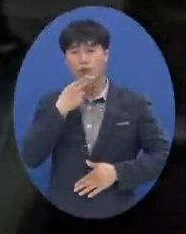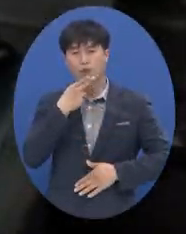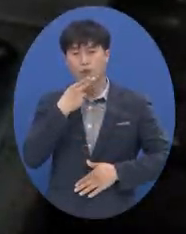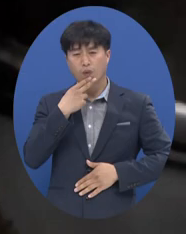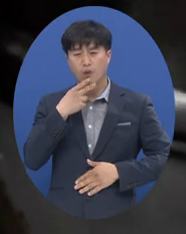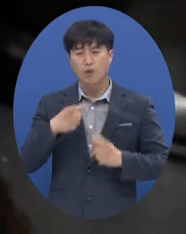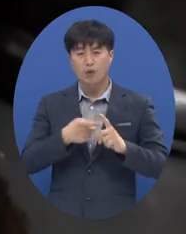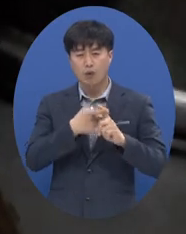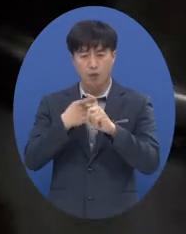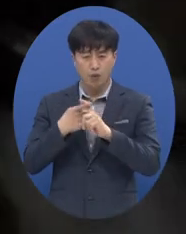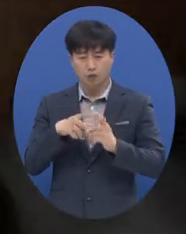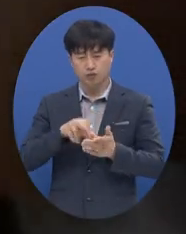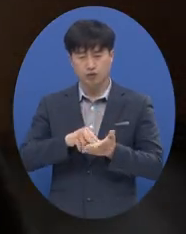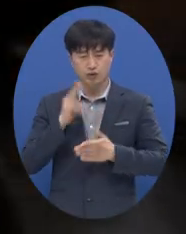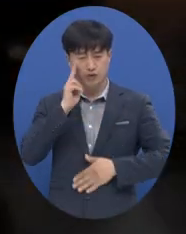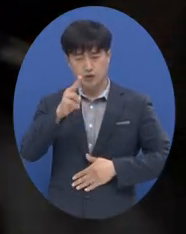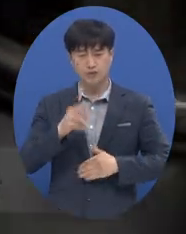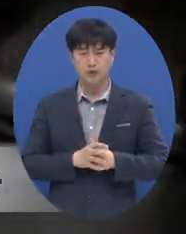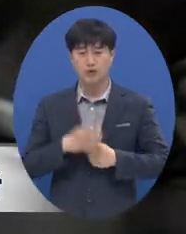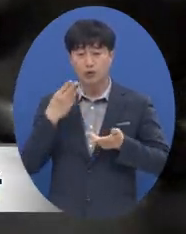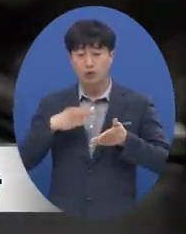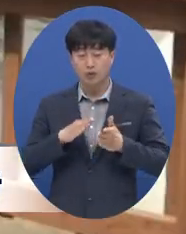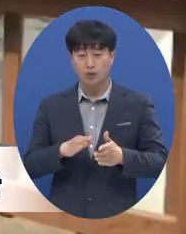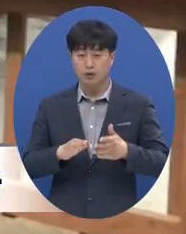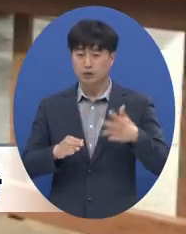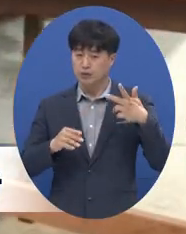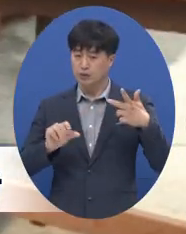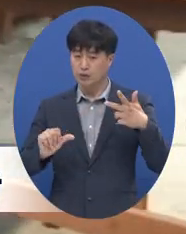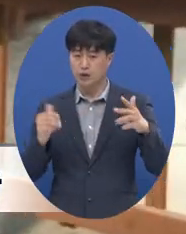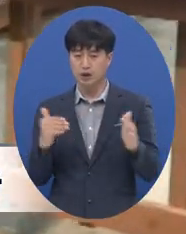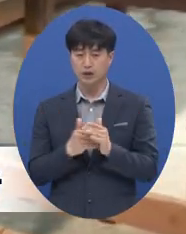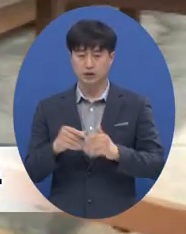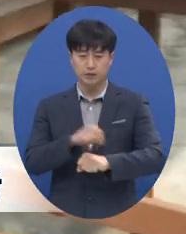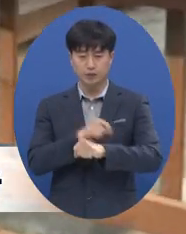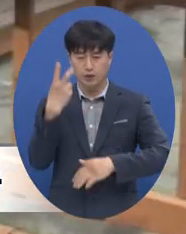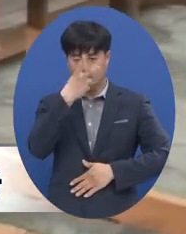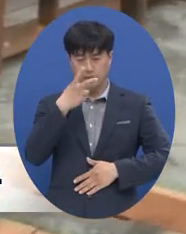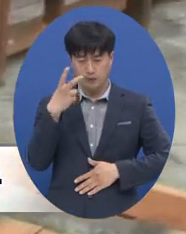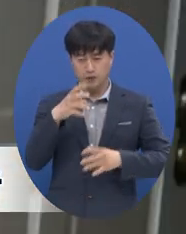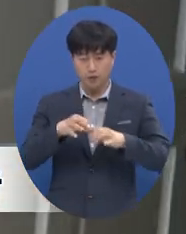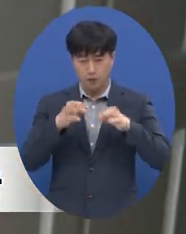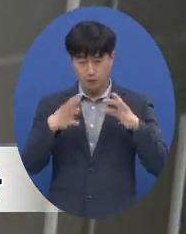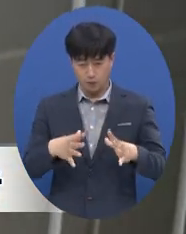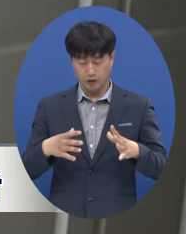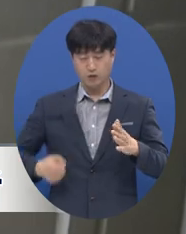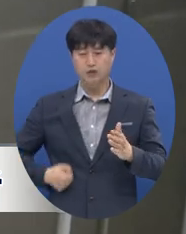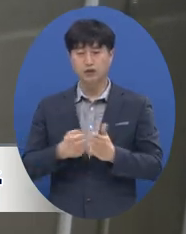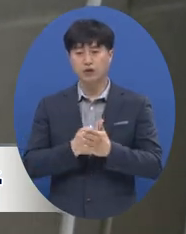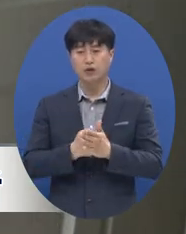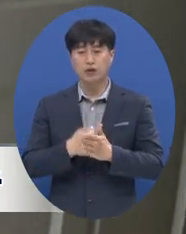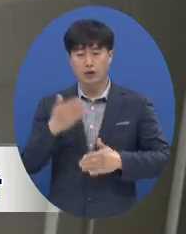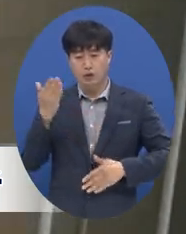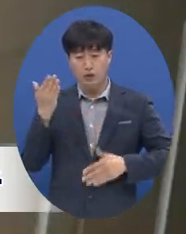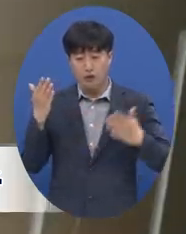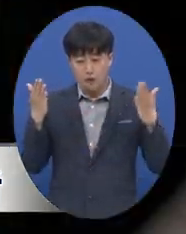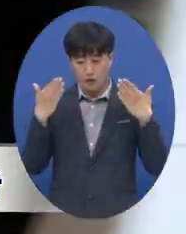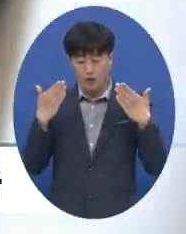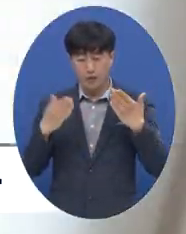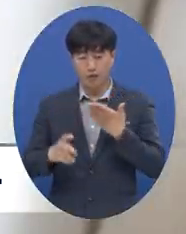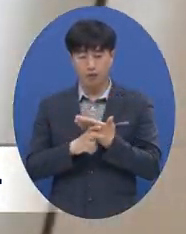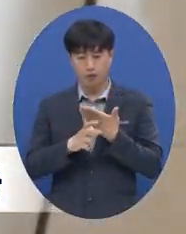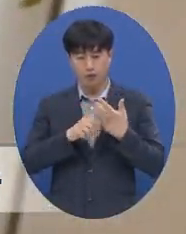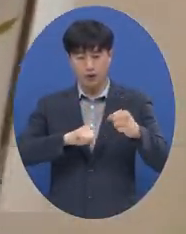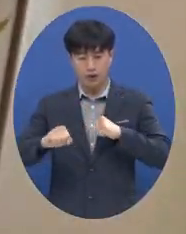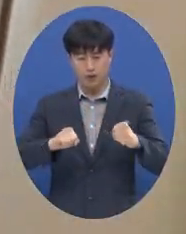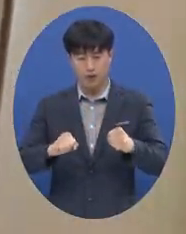않는 등 관리 문제가 심각합니다. 경기도는 다음 달 7월 5일까지를 특별 단속 기간으로 정하고 여름 한철을 노린 이런